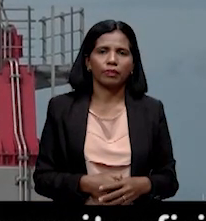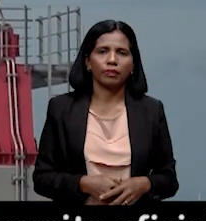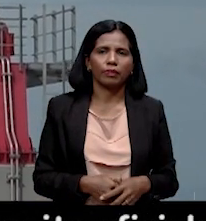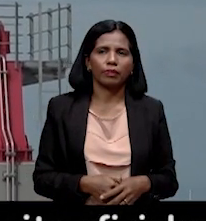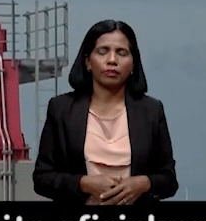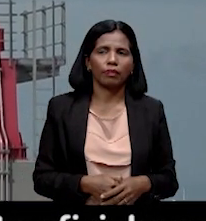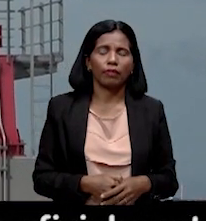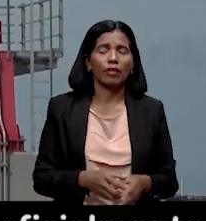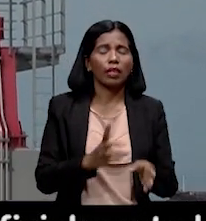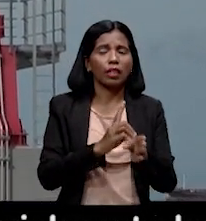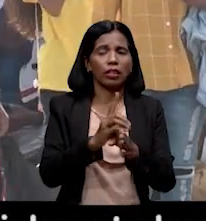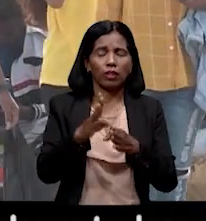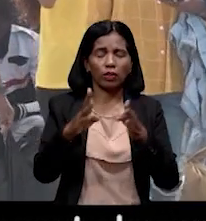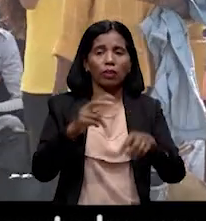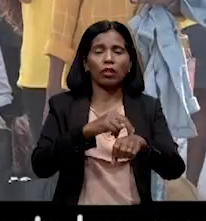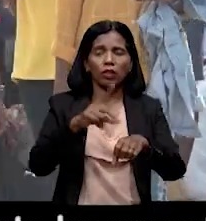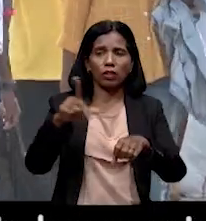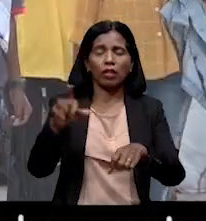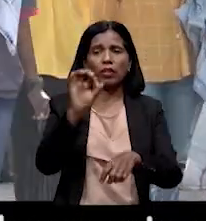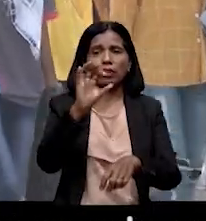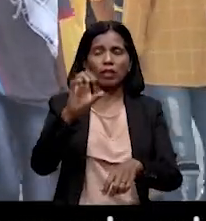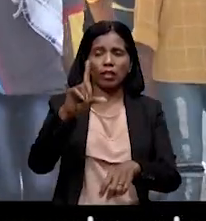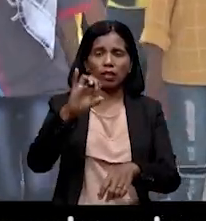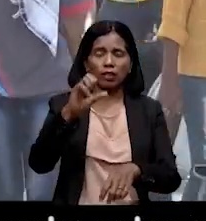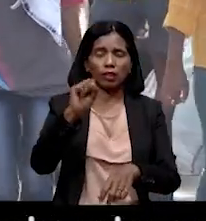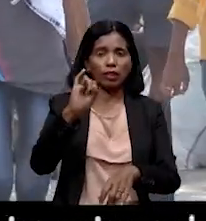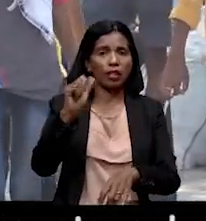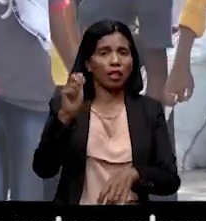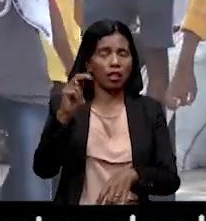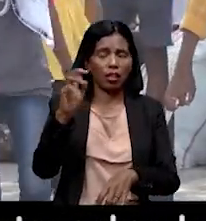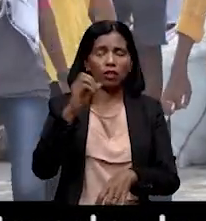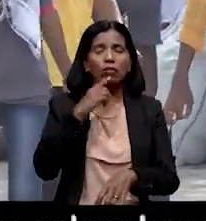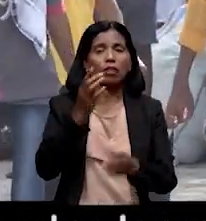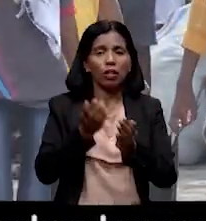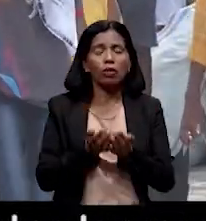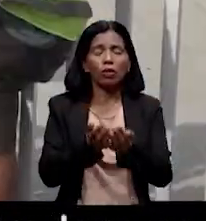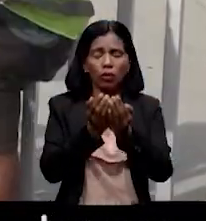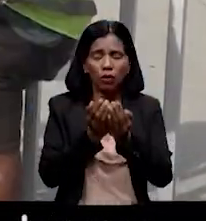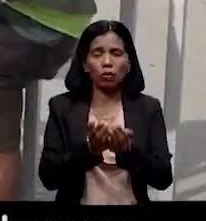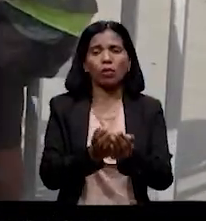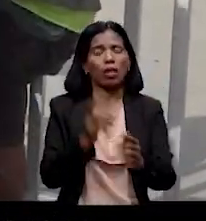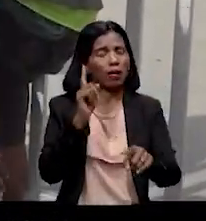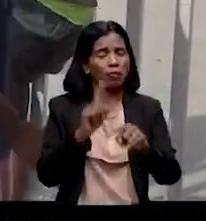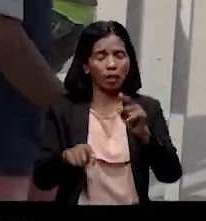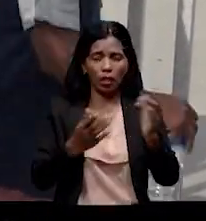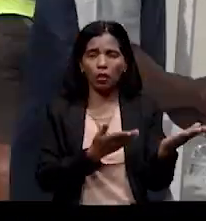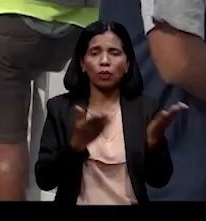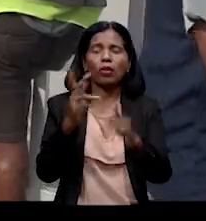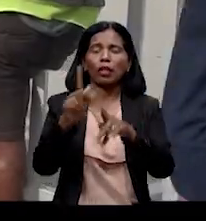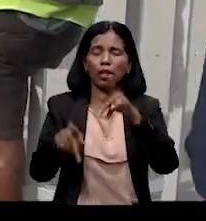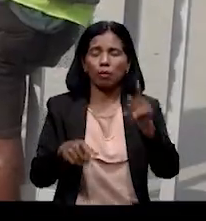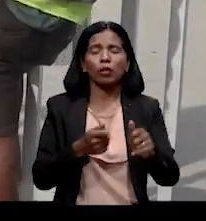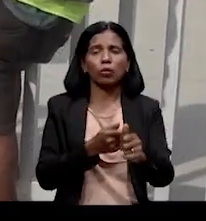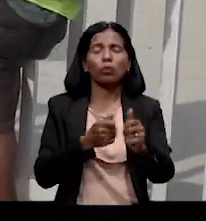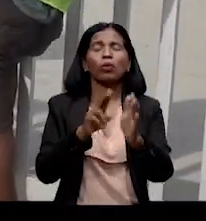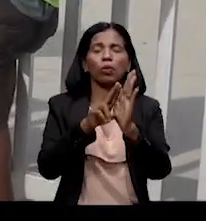Diretor Kabotaje Nasional Feliciano da Costa Correia Hateten, Roberlin Ramelau, daudaune labele hal operasaun tuir horario semana ida dala